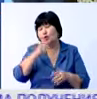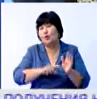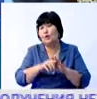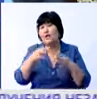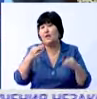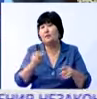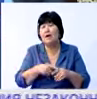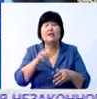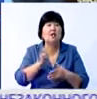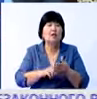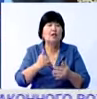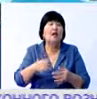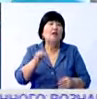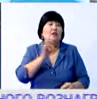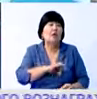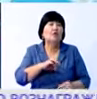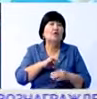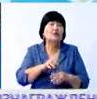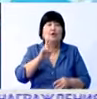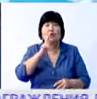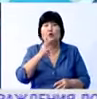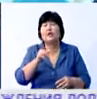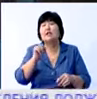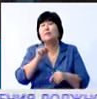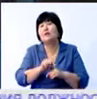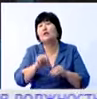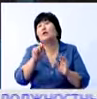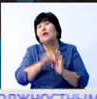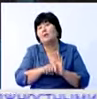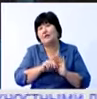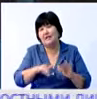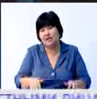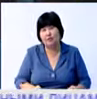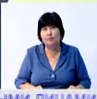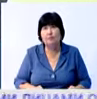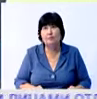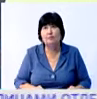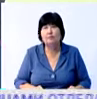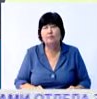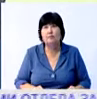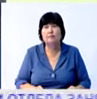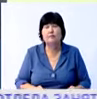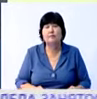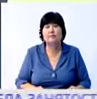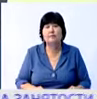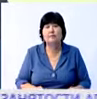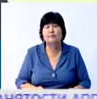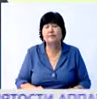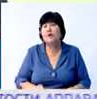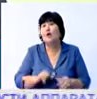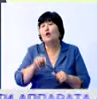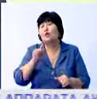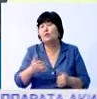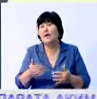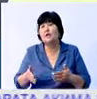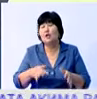освобождается от налога на доход и вводится трехлетие мораторий на проверки были его каркас or or or or or or fin горе кроме того